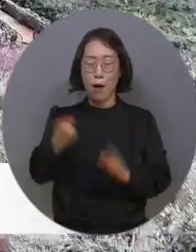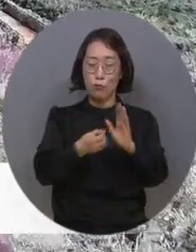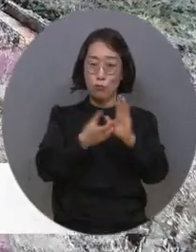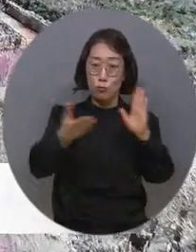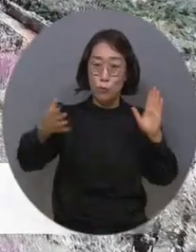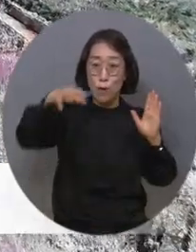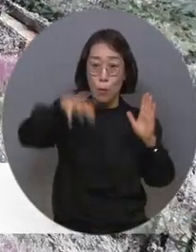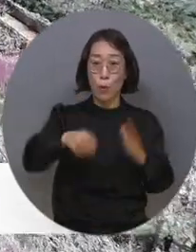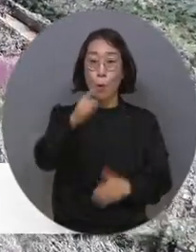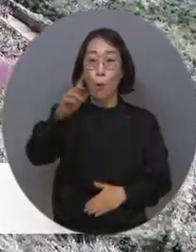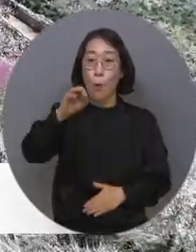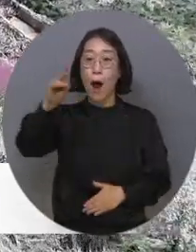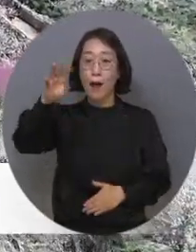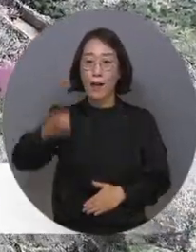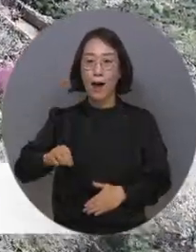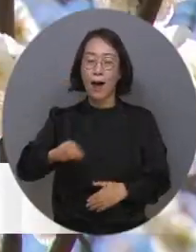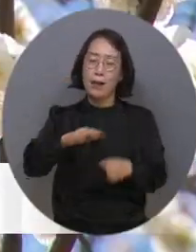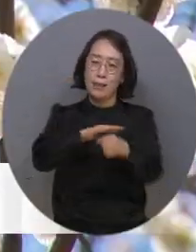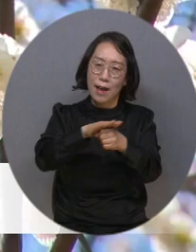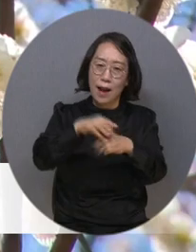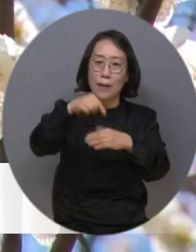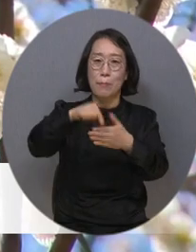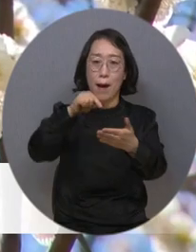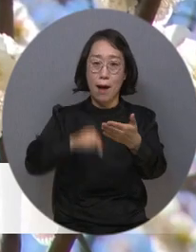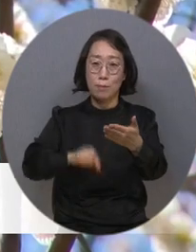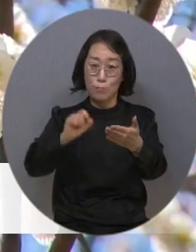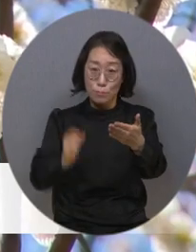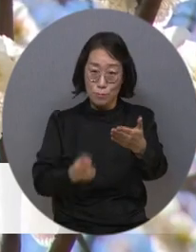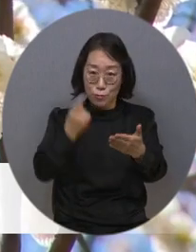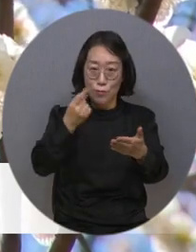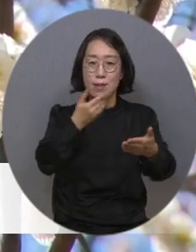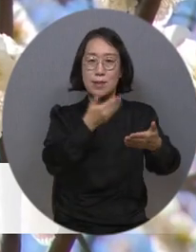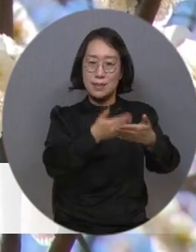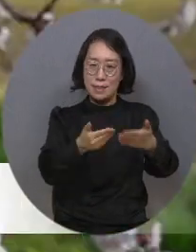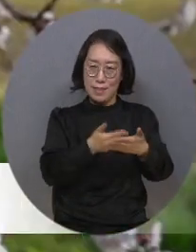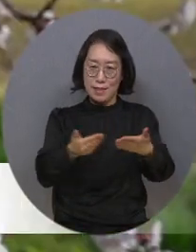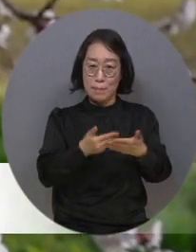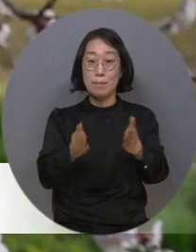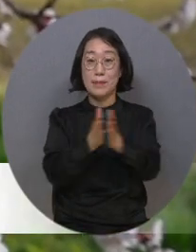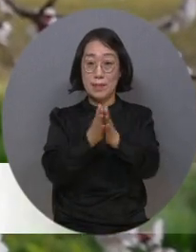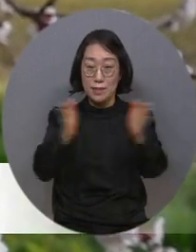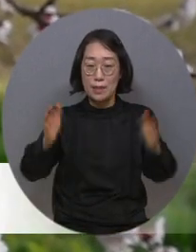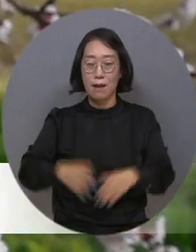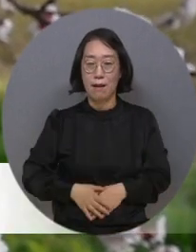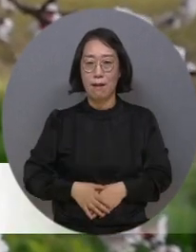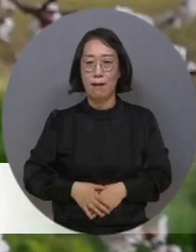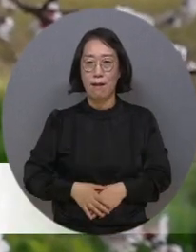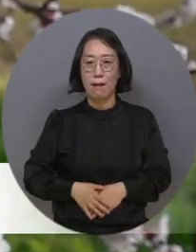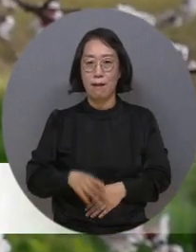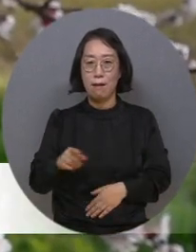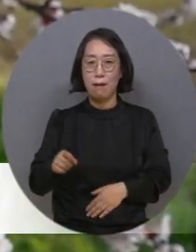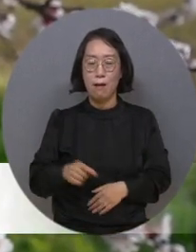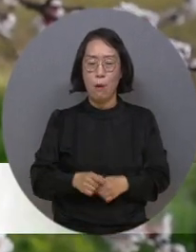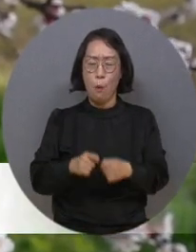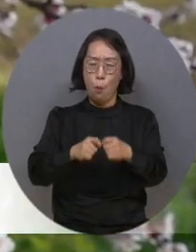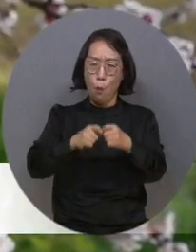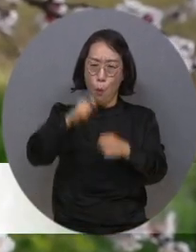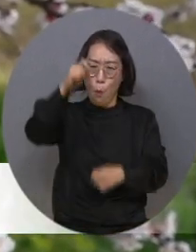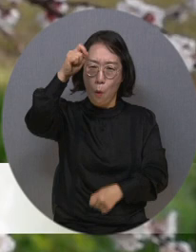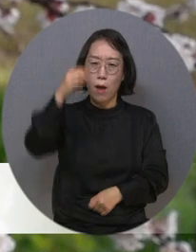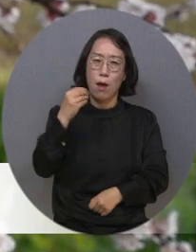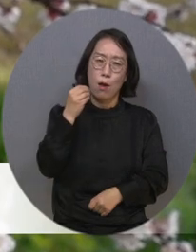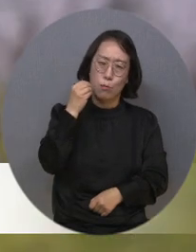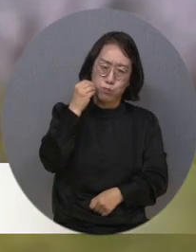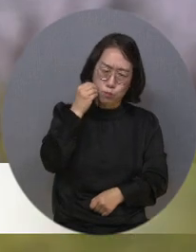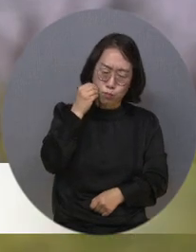광양을 사랑하고 아끼는 마음에서 시작한 매화 그리기. 노목이 되어 구부러지고 오래 묵어서